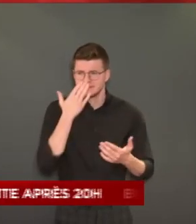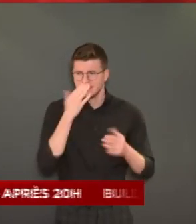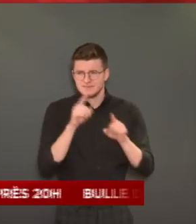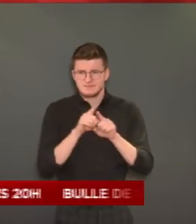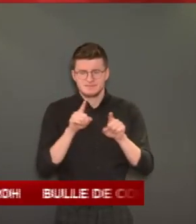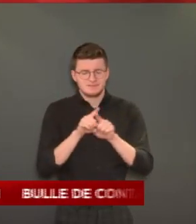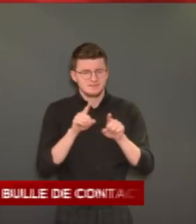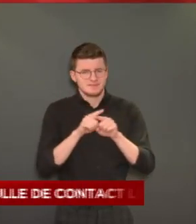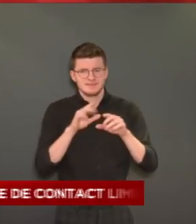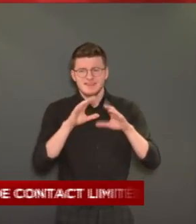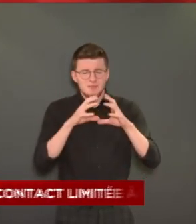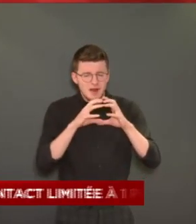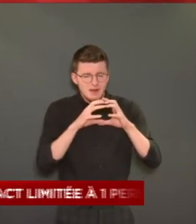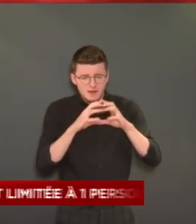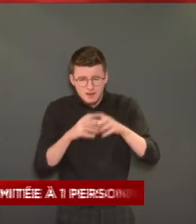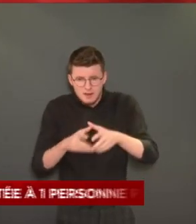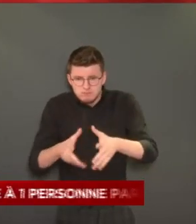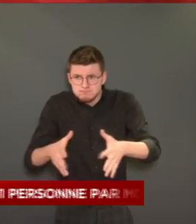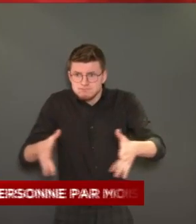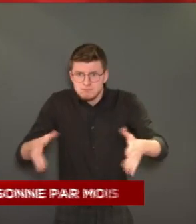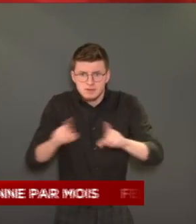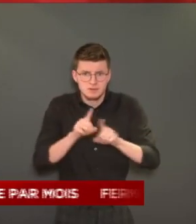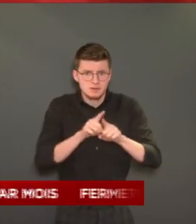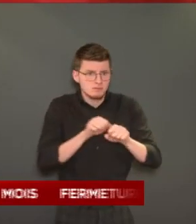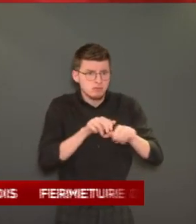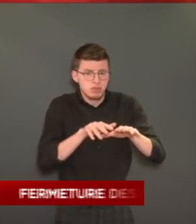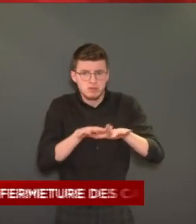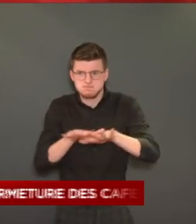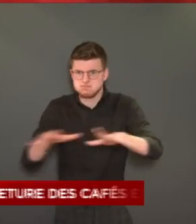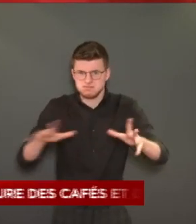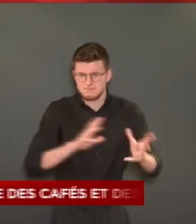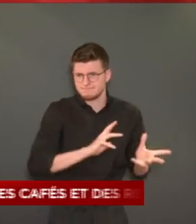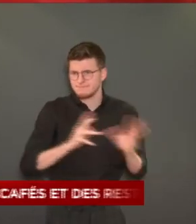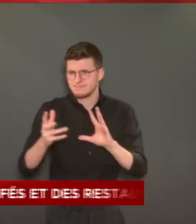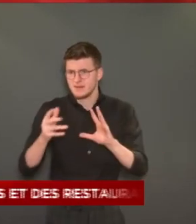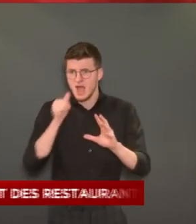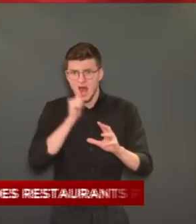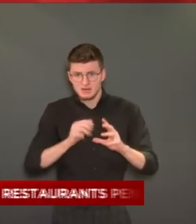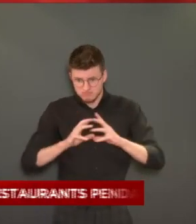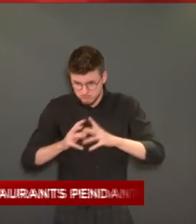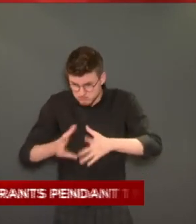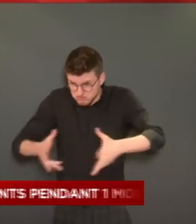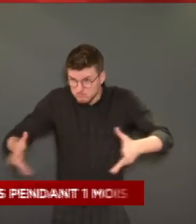C'est un petit peu l'effet d'un effet de boule de neige. Une boule de neige qui devient une avalanche